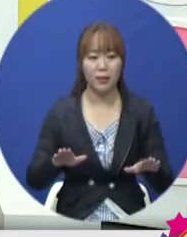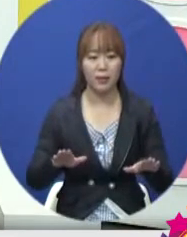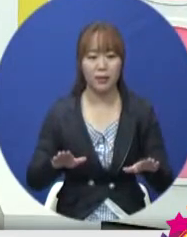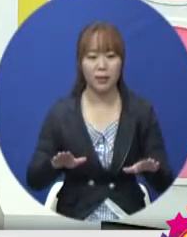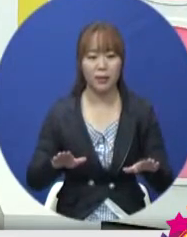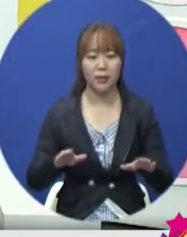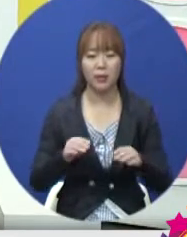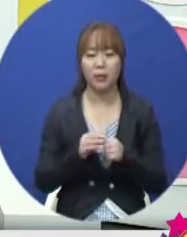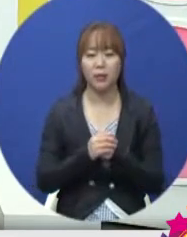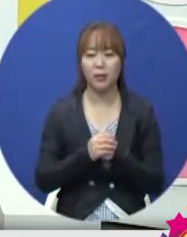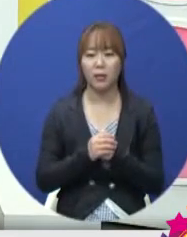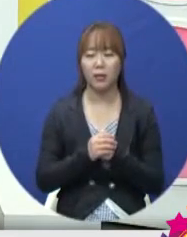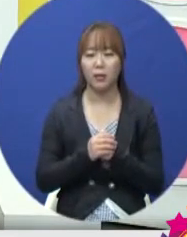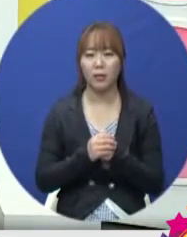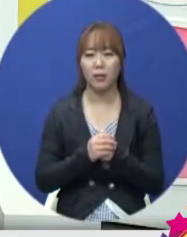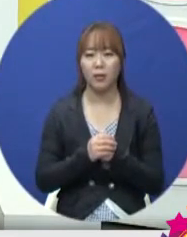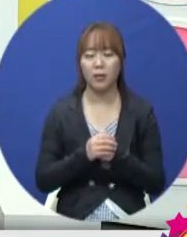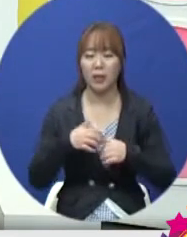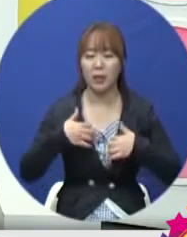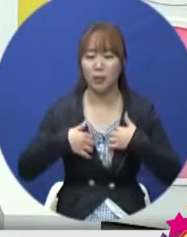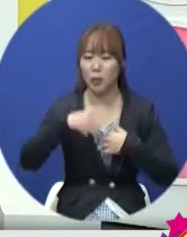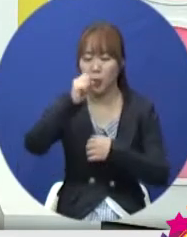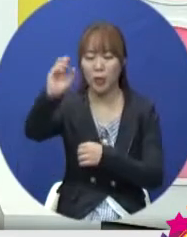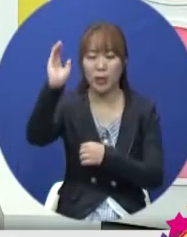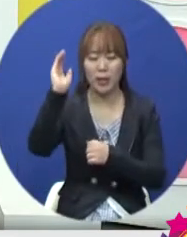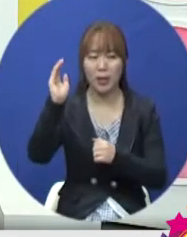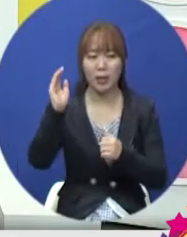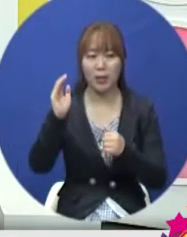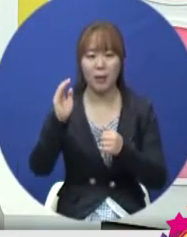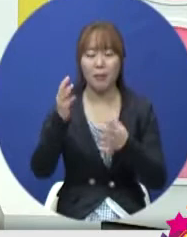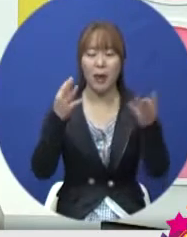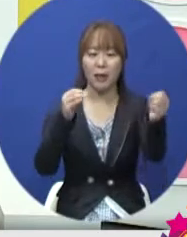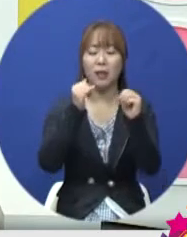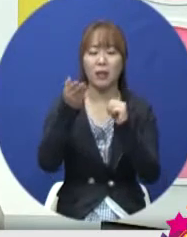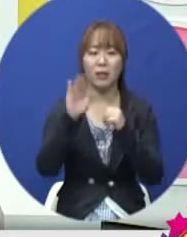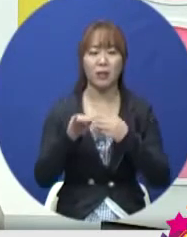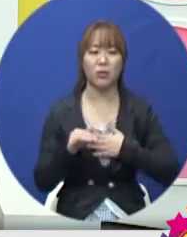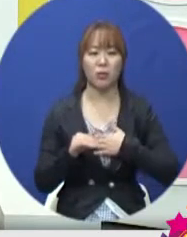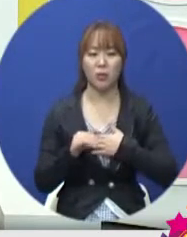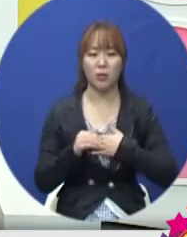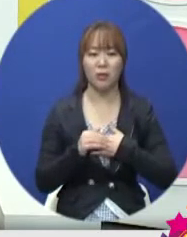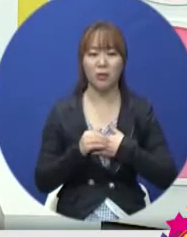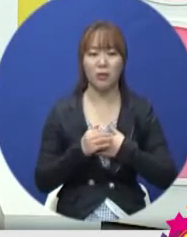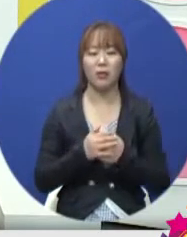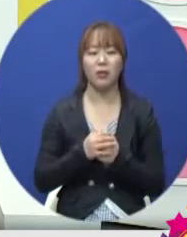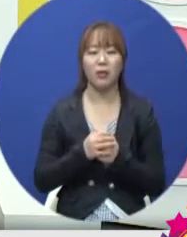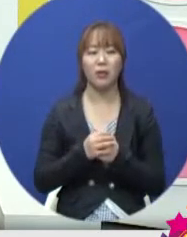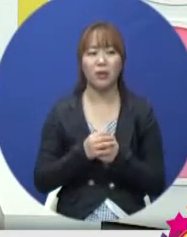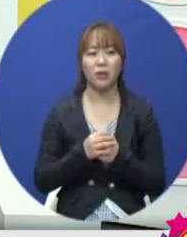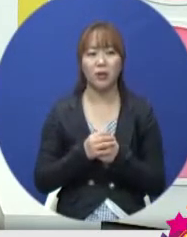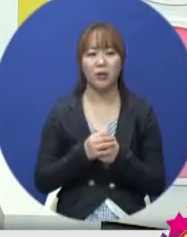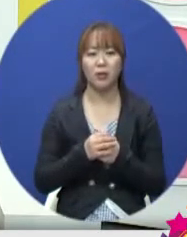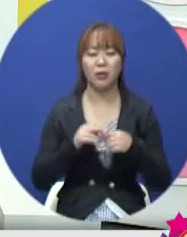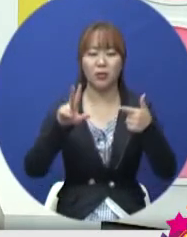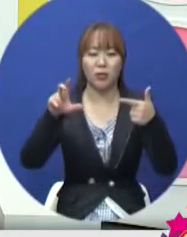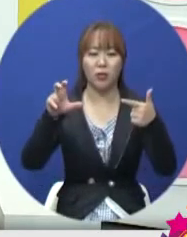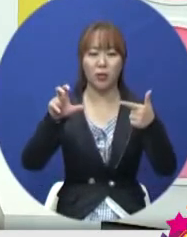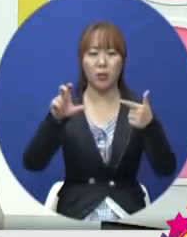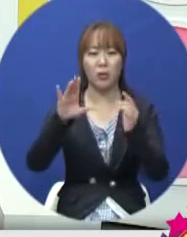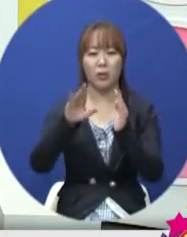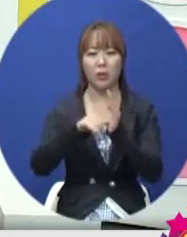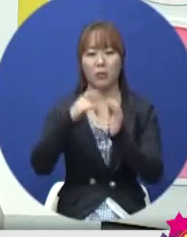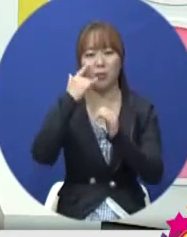딴 분들은 뭐 기쁘고 좋은 얘기를 많이 하시더라고요. 그런데 네. 저는요, 저기 6.25 때 엄마 아버지가